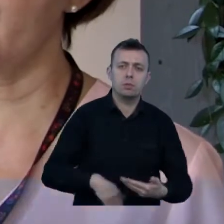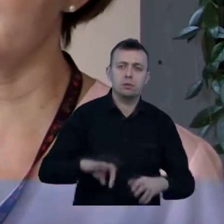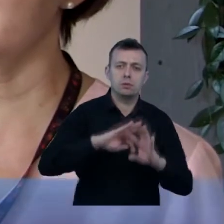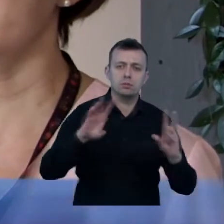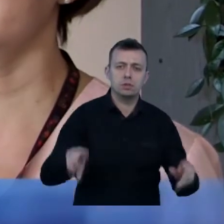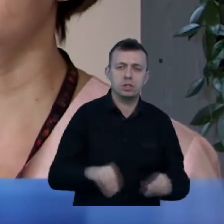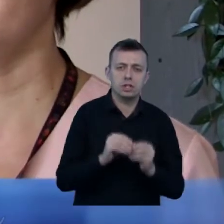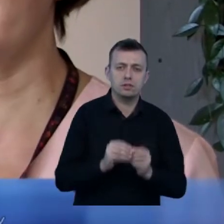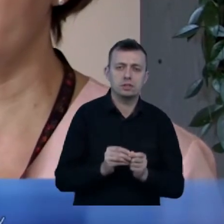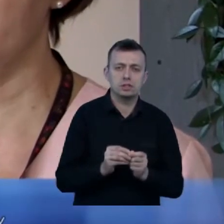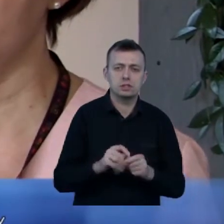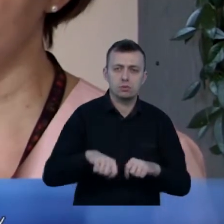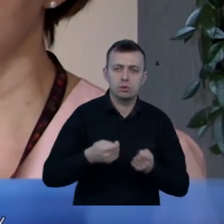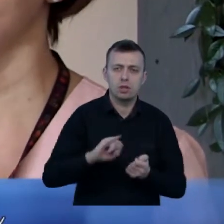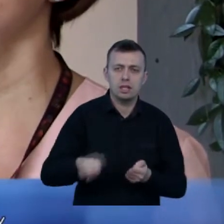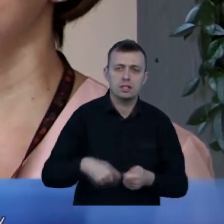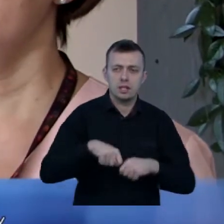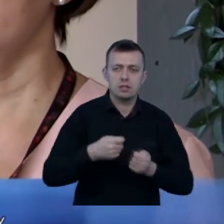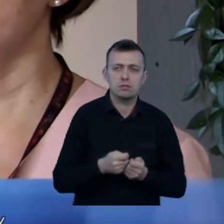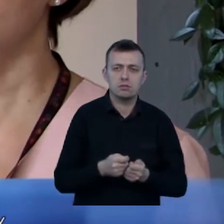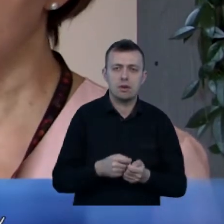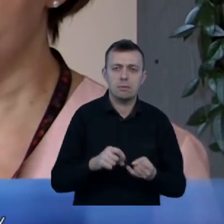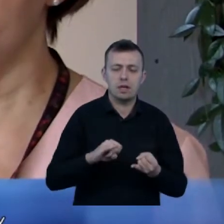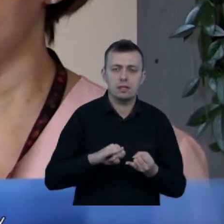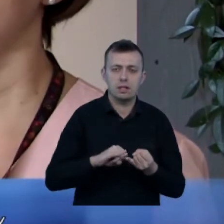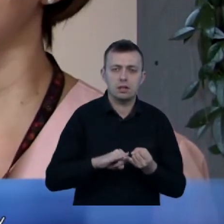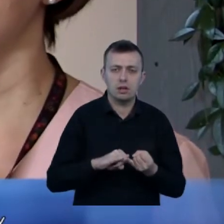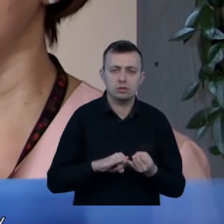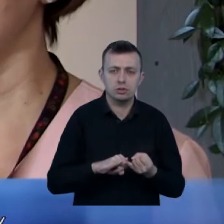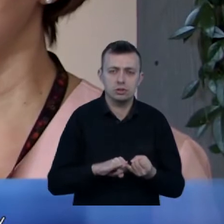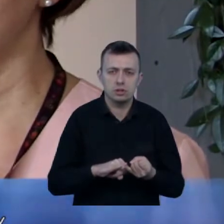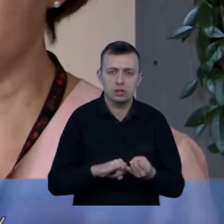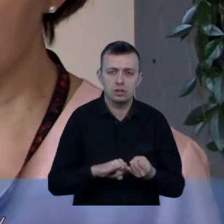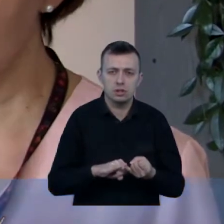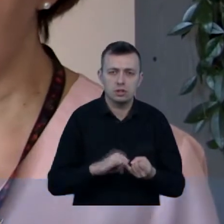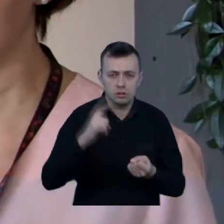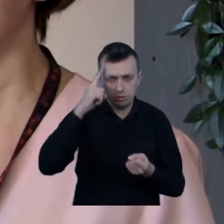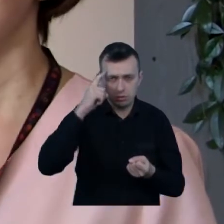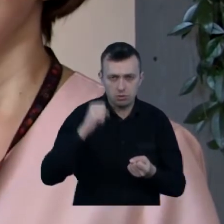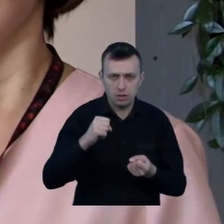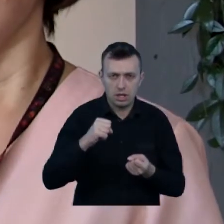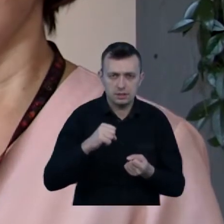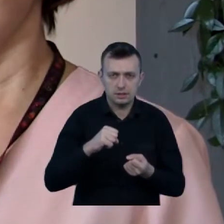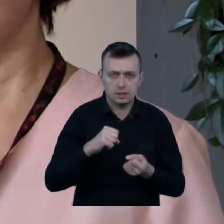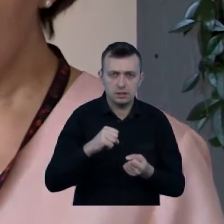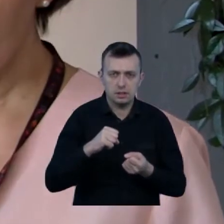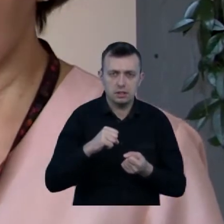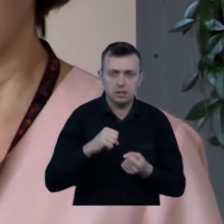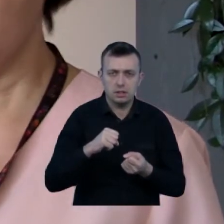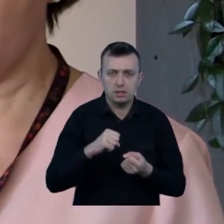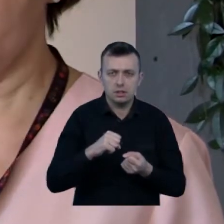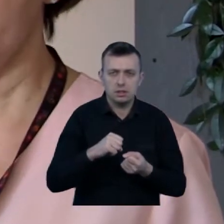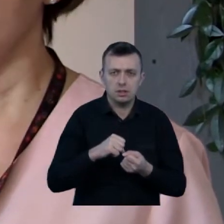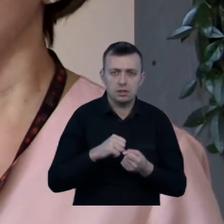wszystkim urazy jak złamania kończyn, stłuczenia, urazy głowy. W